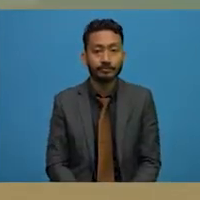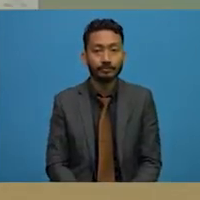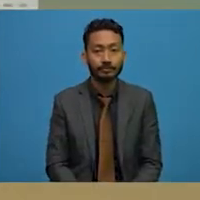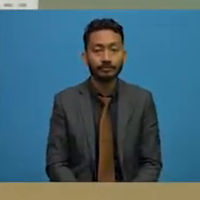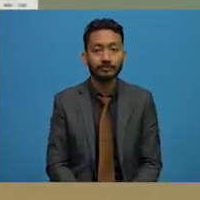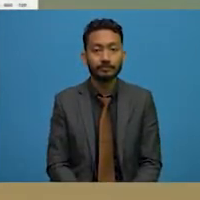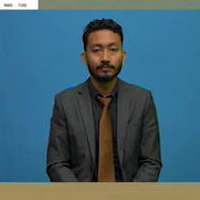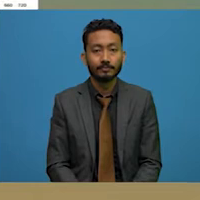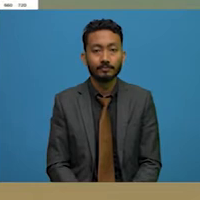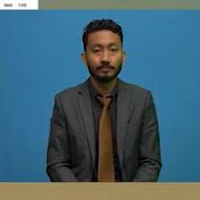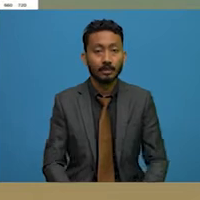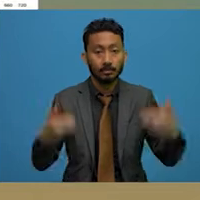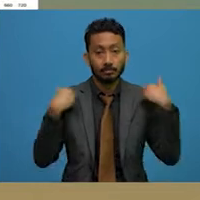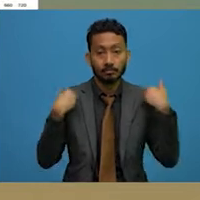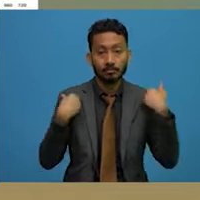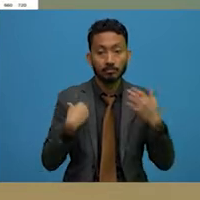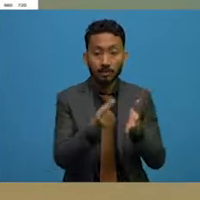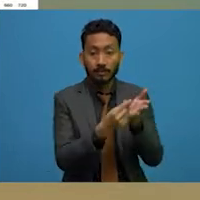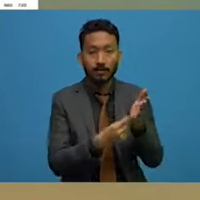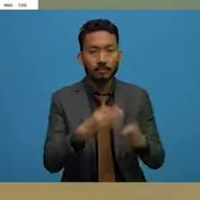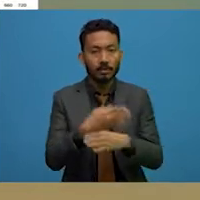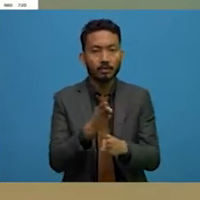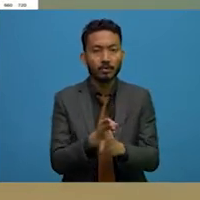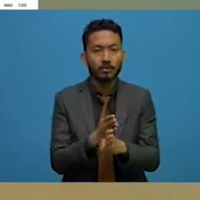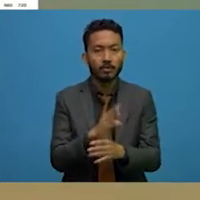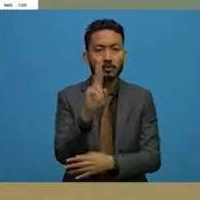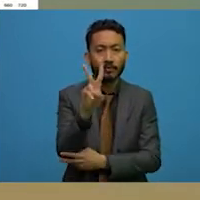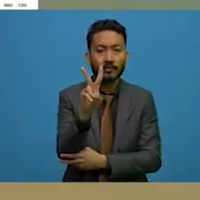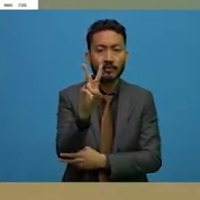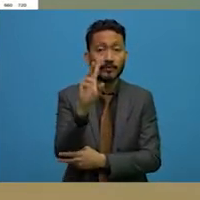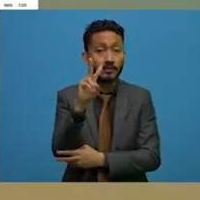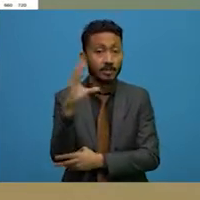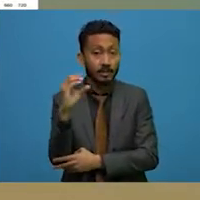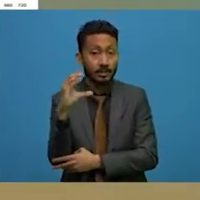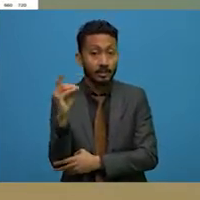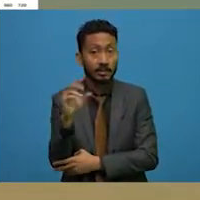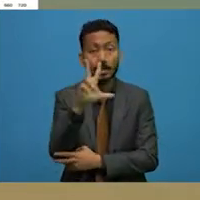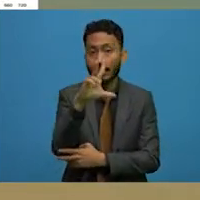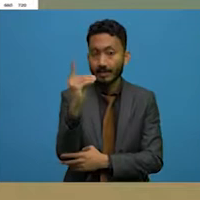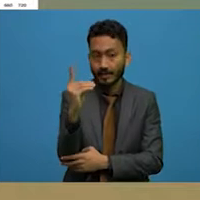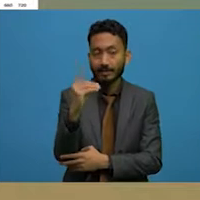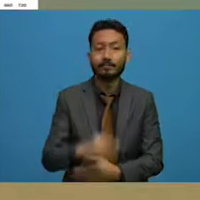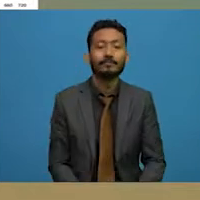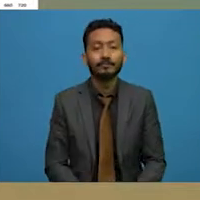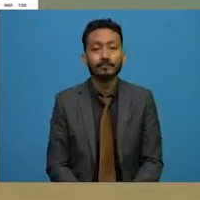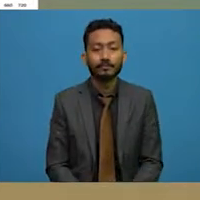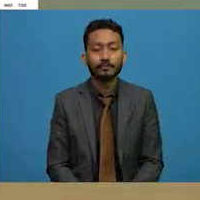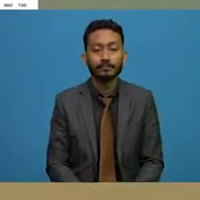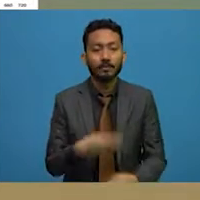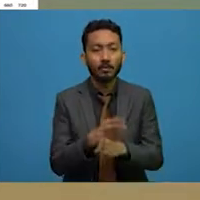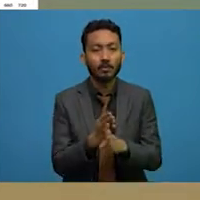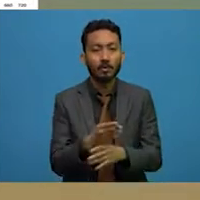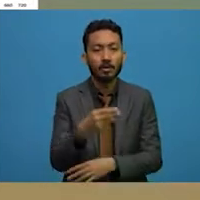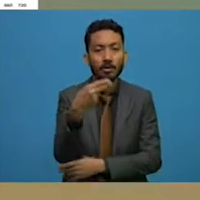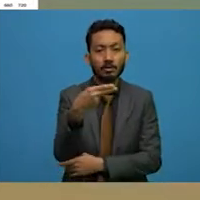Selain itu, terdapat grafik yang berbentuk 2D dan 3D, bentuk